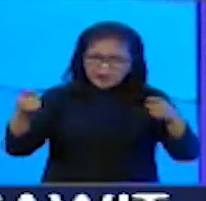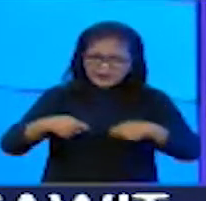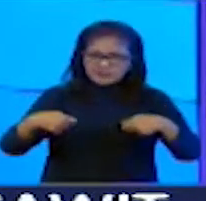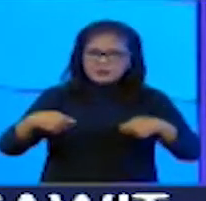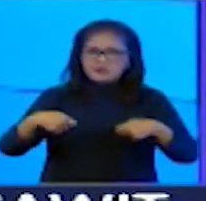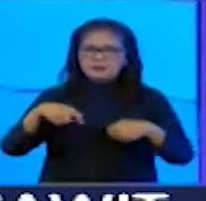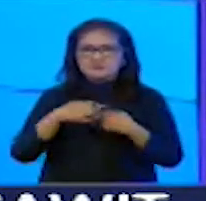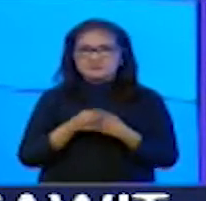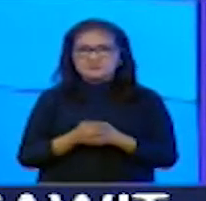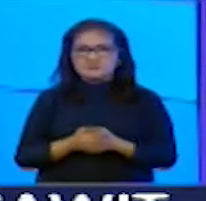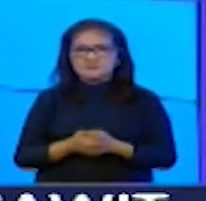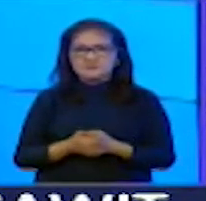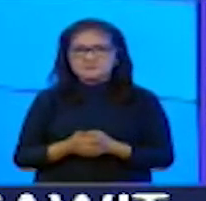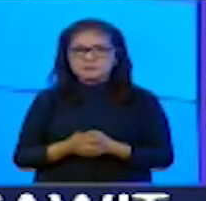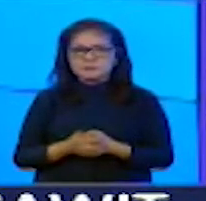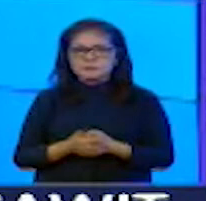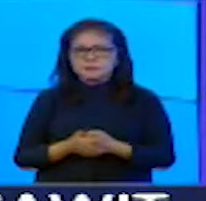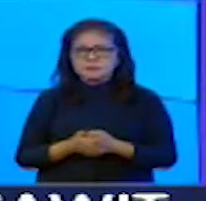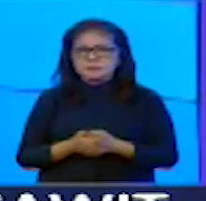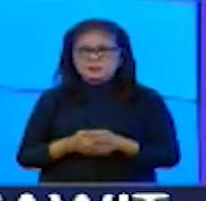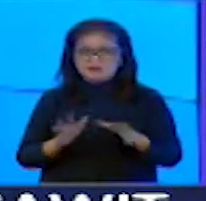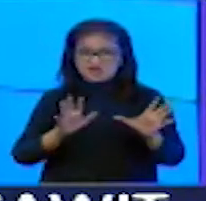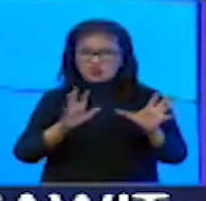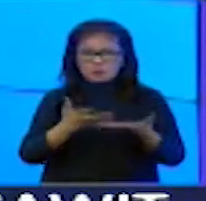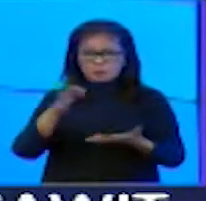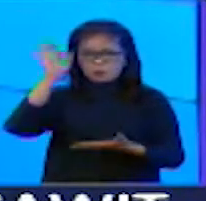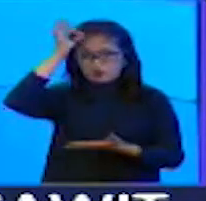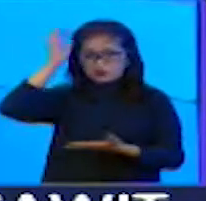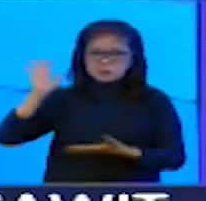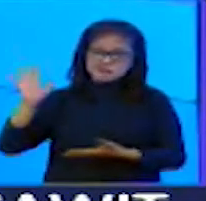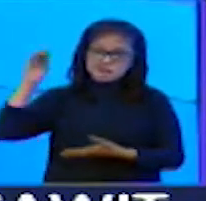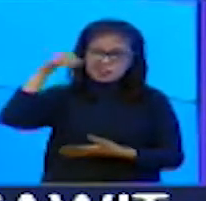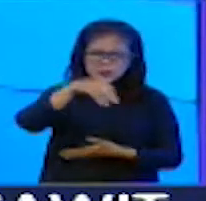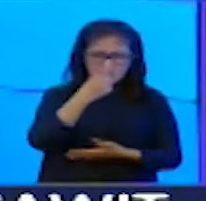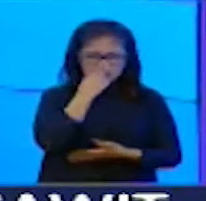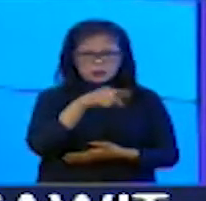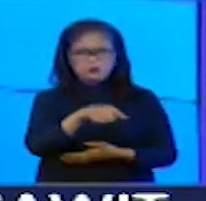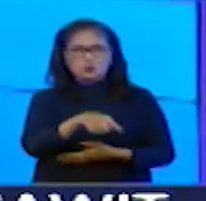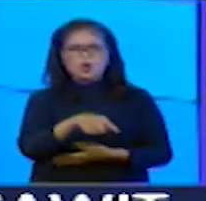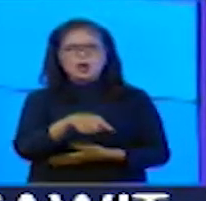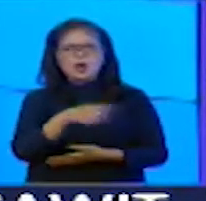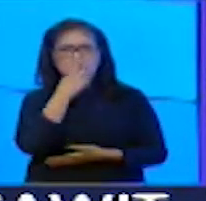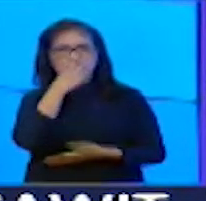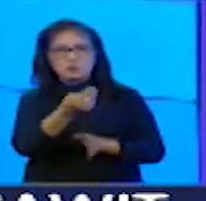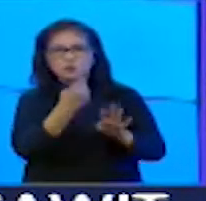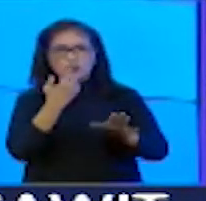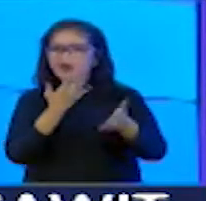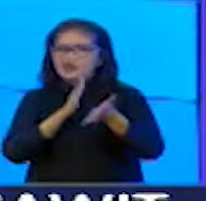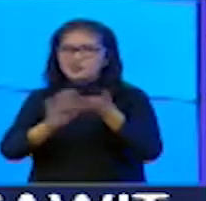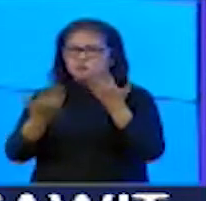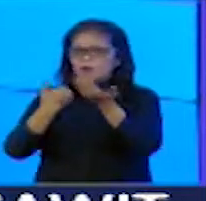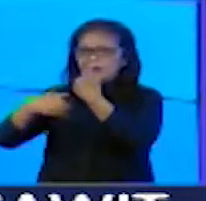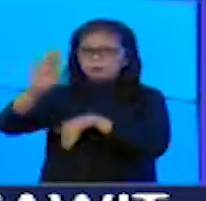taruhan. Pada saat anggota kami datang ke lokasi, kemudian mereka langsung bubar dan melarikan diri, akan